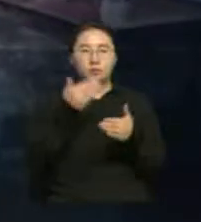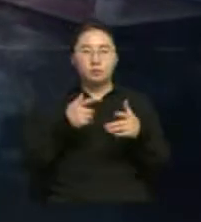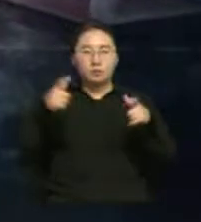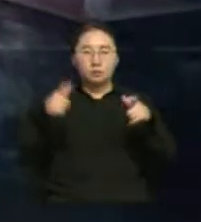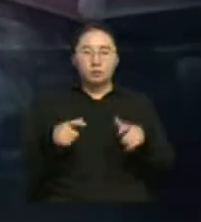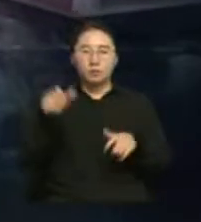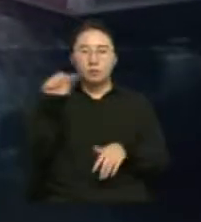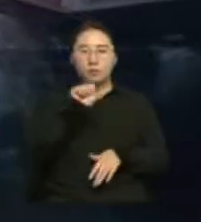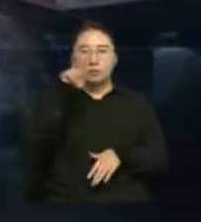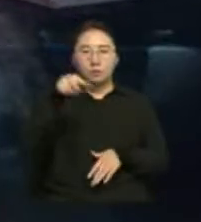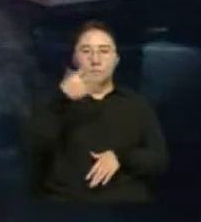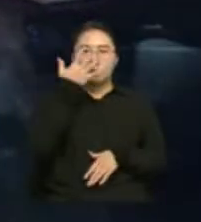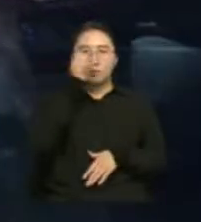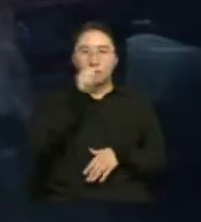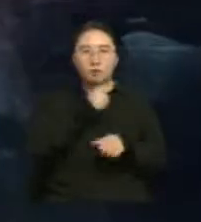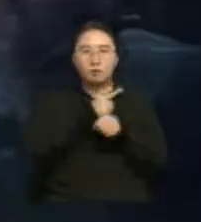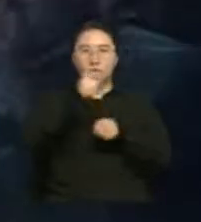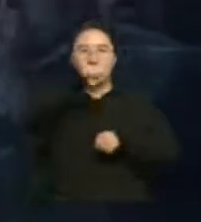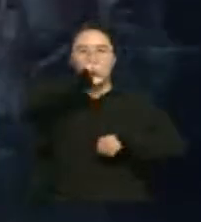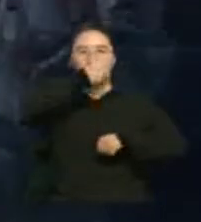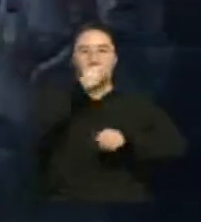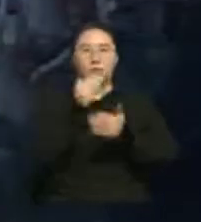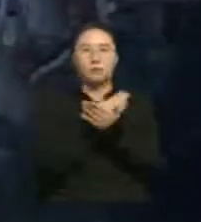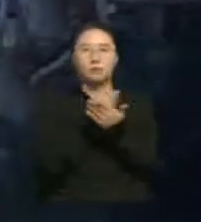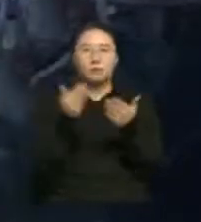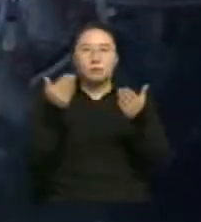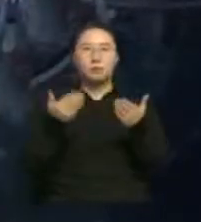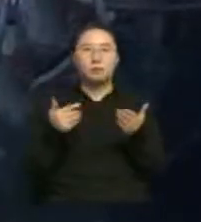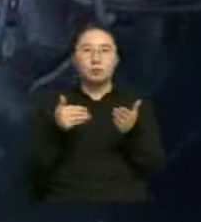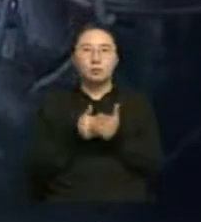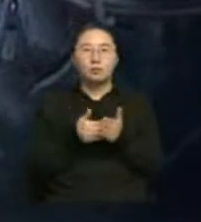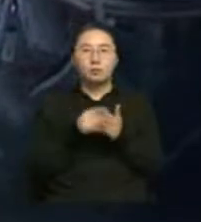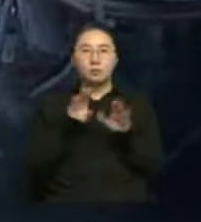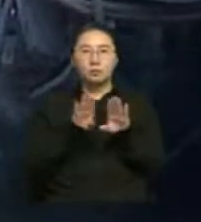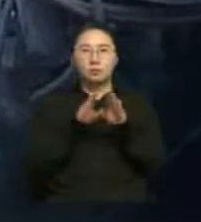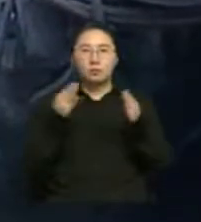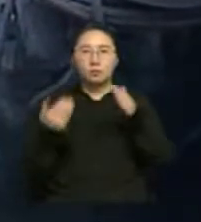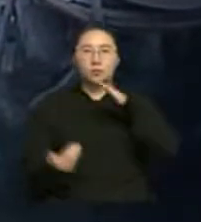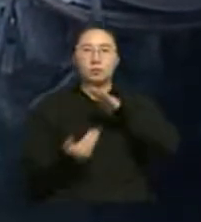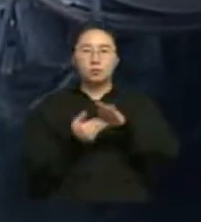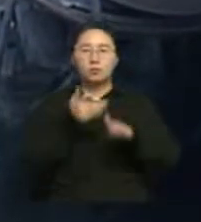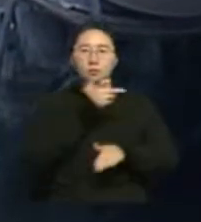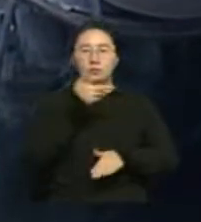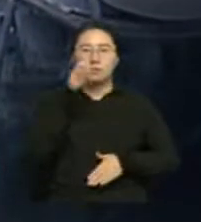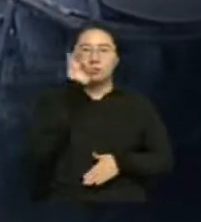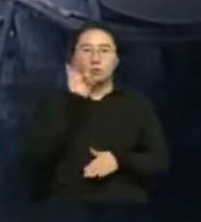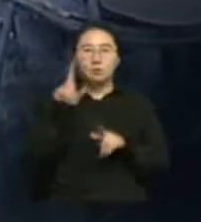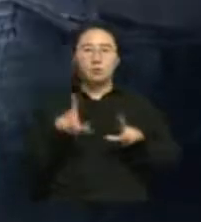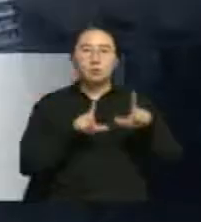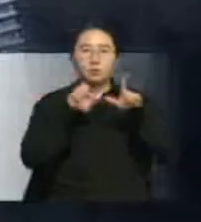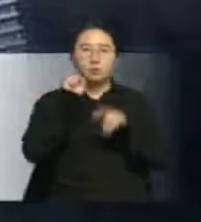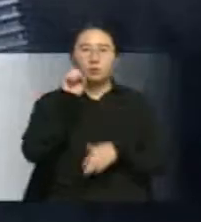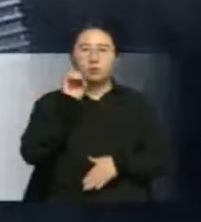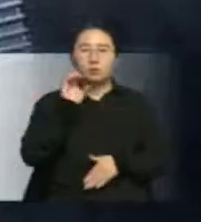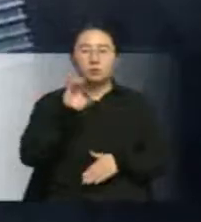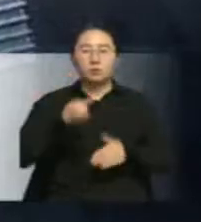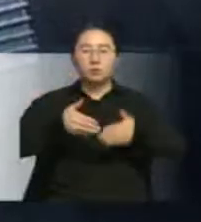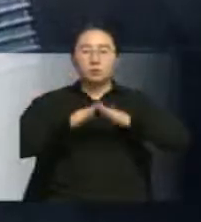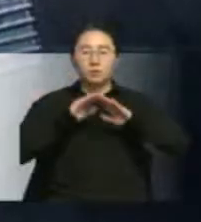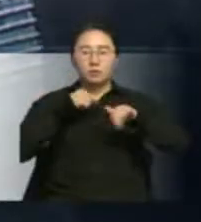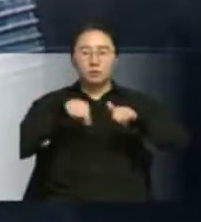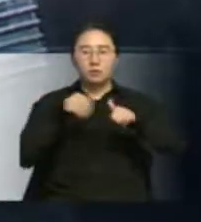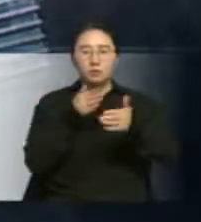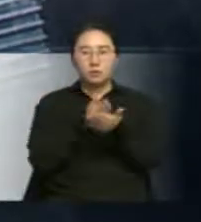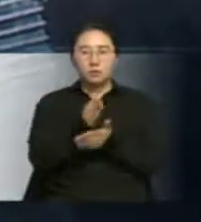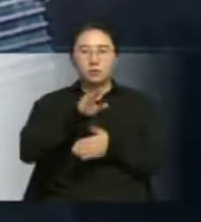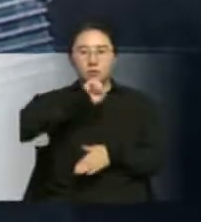금천구가 5,200억 원 규모의 내년도 예산안을 편성했습니다. 개청 이후 역대 최대 규모인데 생활 SOC 확충과 교육